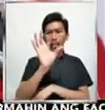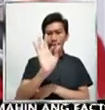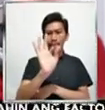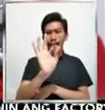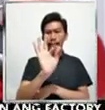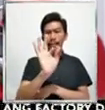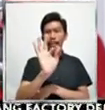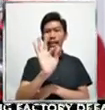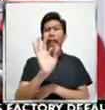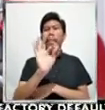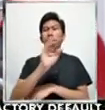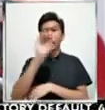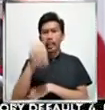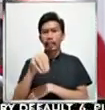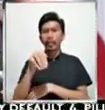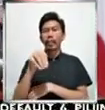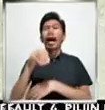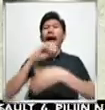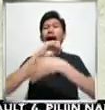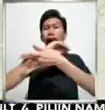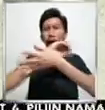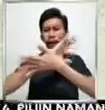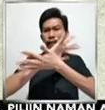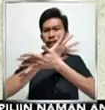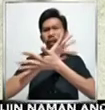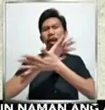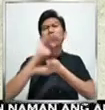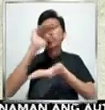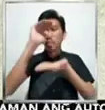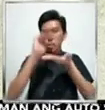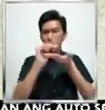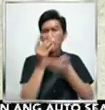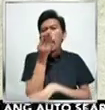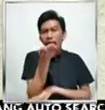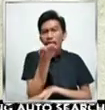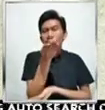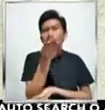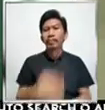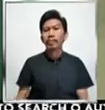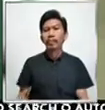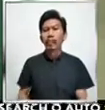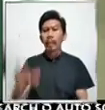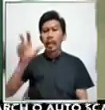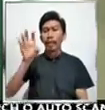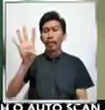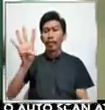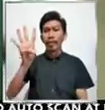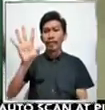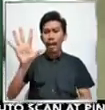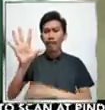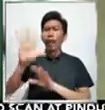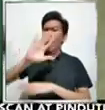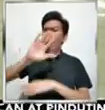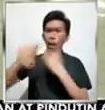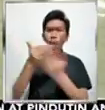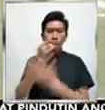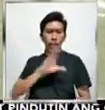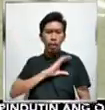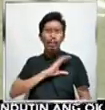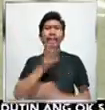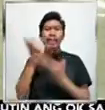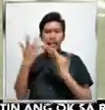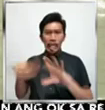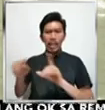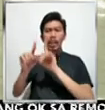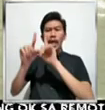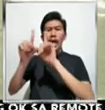mababang percentage yun. Lahat ng 345 ng mga pulis San Juan ay naisalang na sa swab test. Apat ang COVID positive